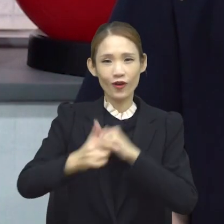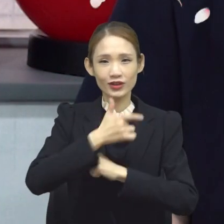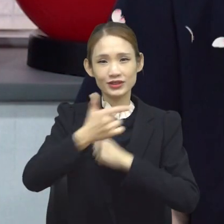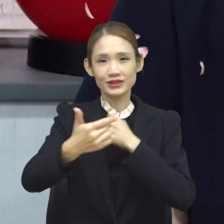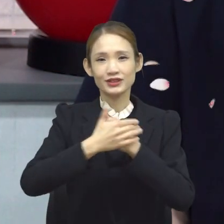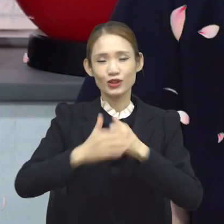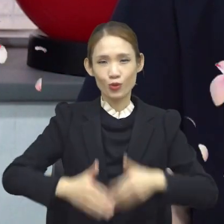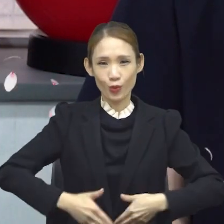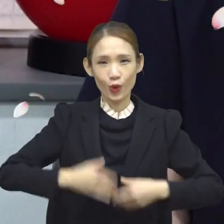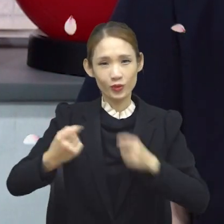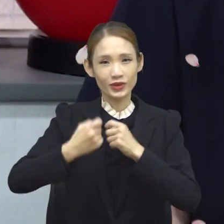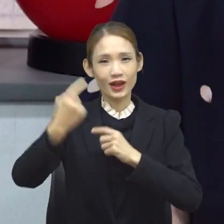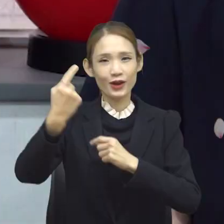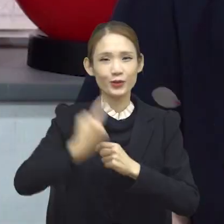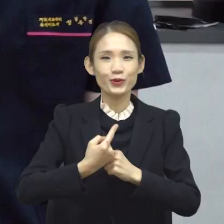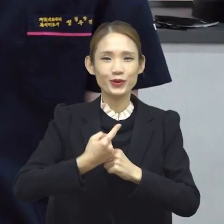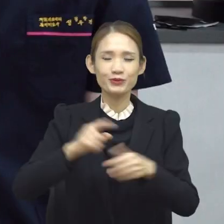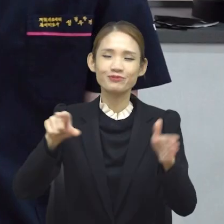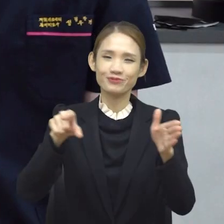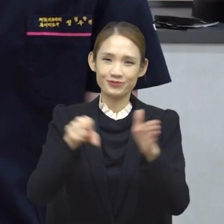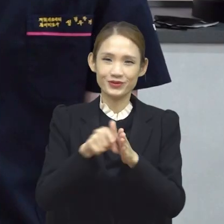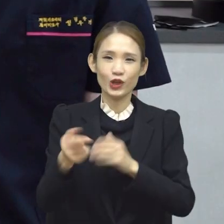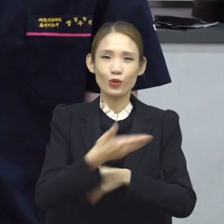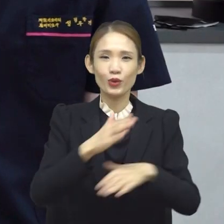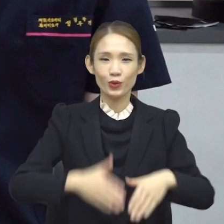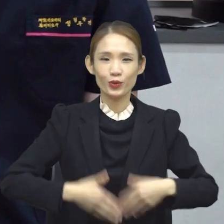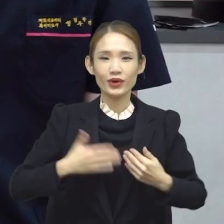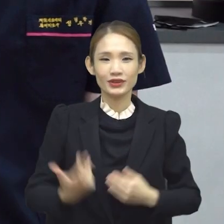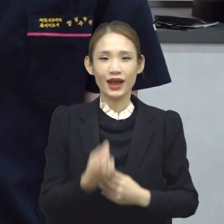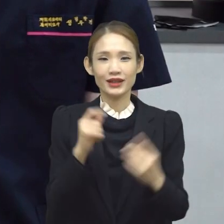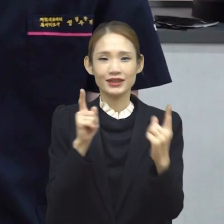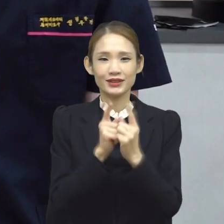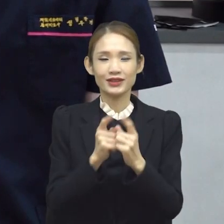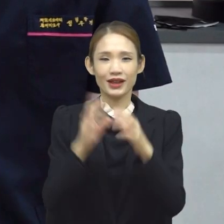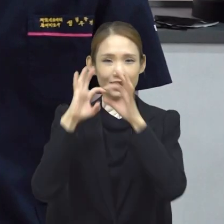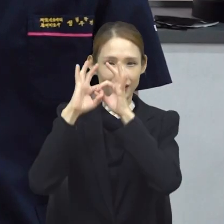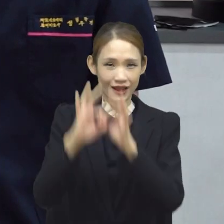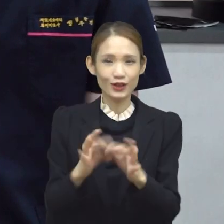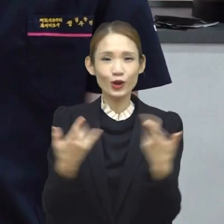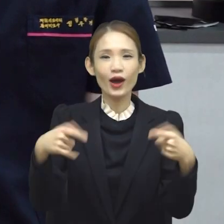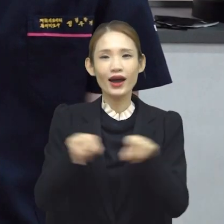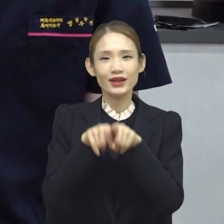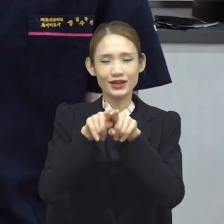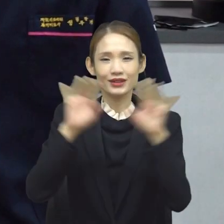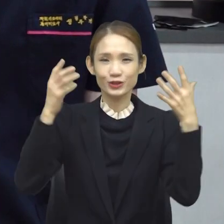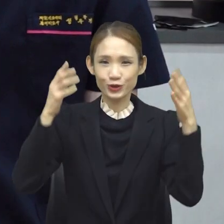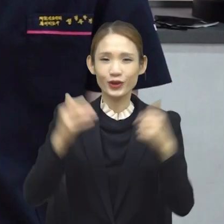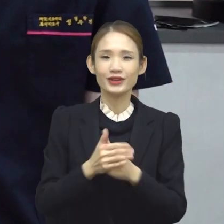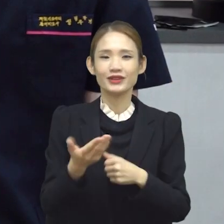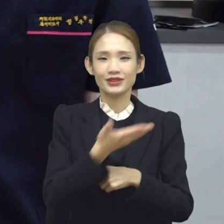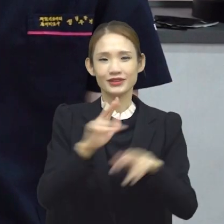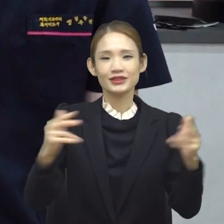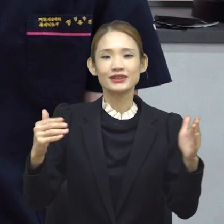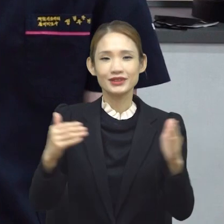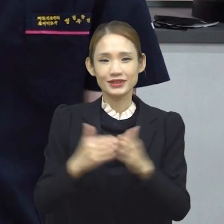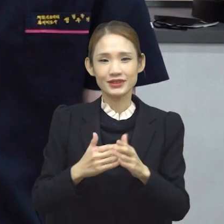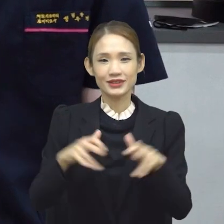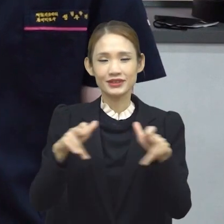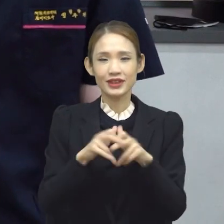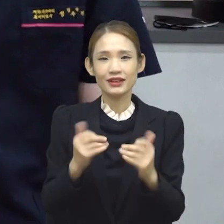봄이 찾아와 주시리라 믿습니다. 그 여러분의 봄을 저희 당장 만나가 계속해서 함께 가도록 하겠습니다. 네, 지금까지